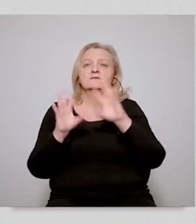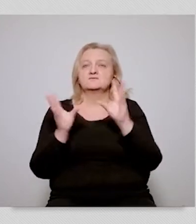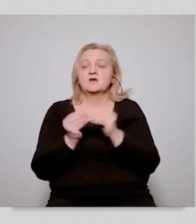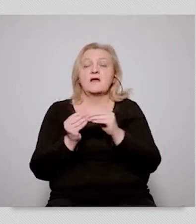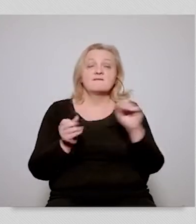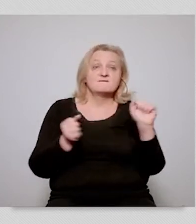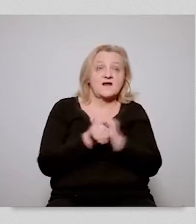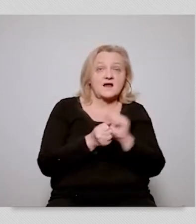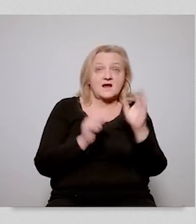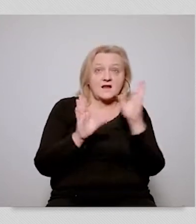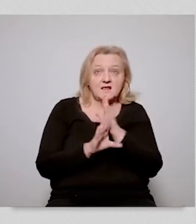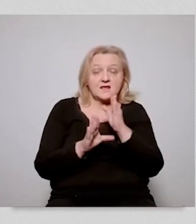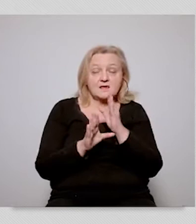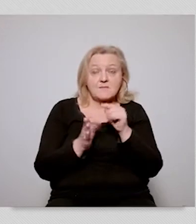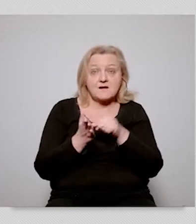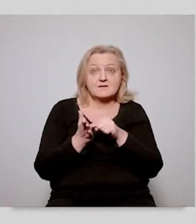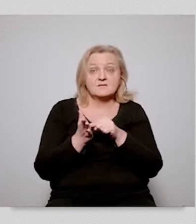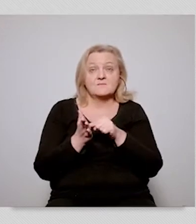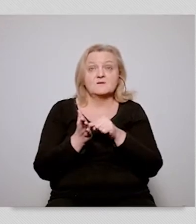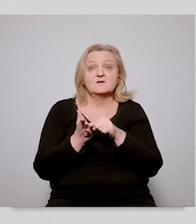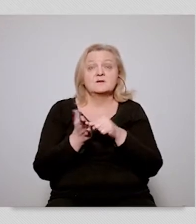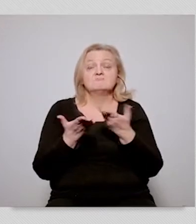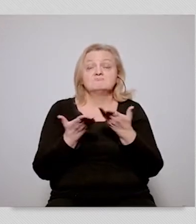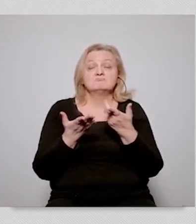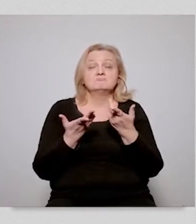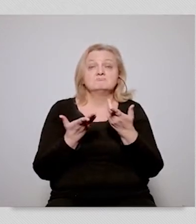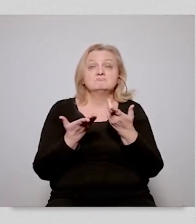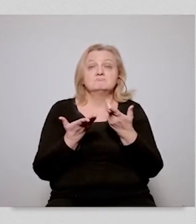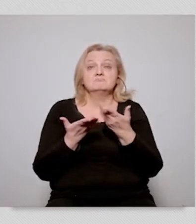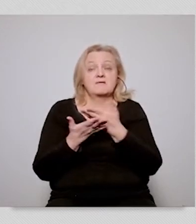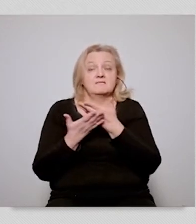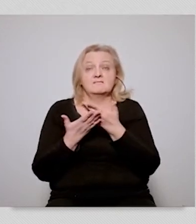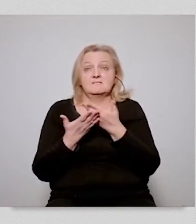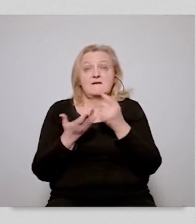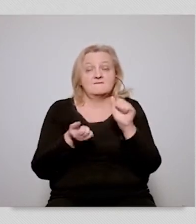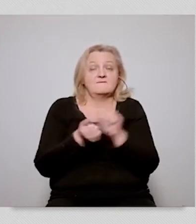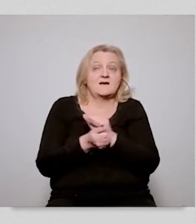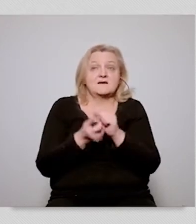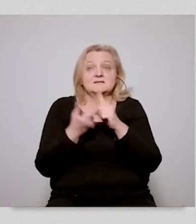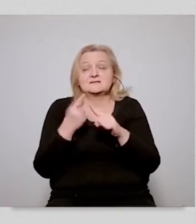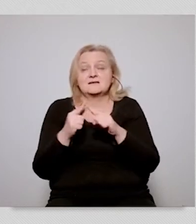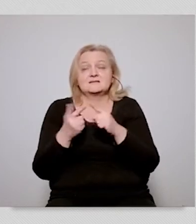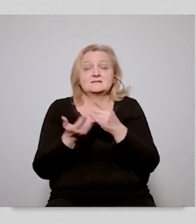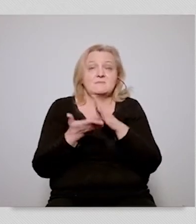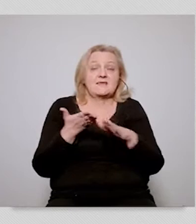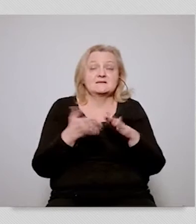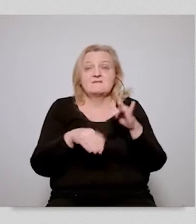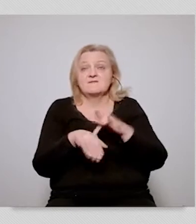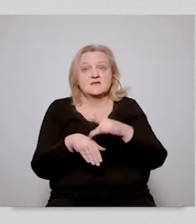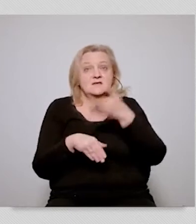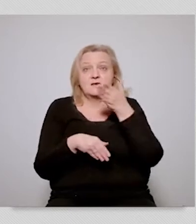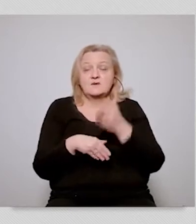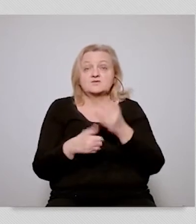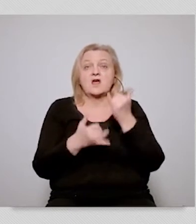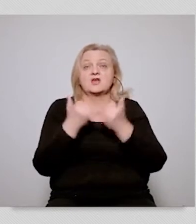ma walki o klimat, jeżeli nie ma sprawiedliwości, czy ta walka nie ma sensu, nie przyniesie skutku, jeżeli